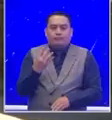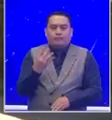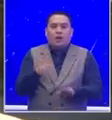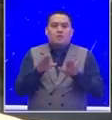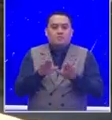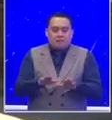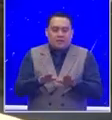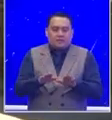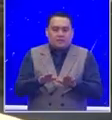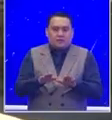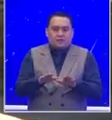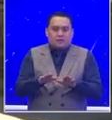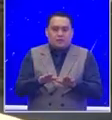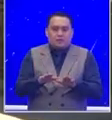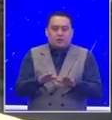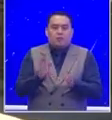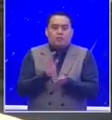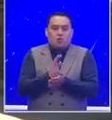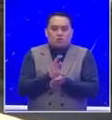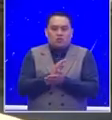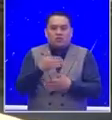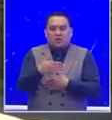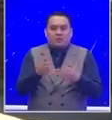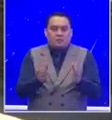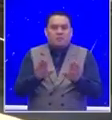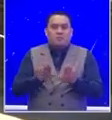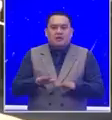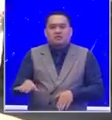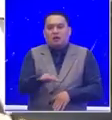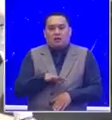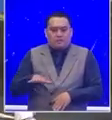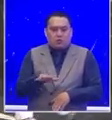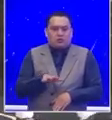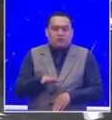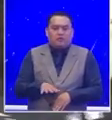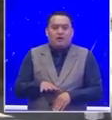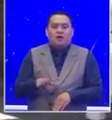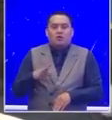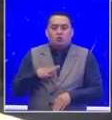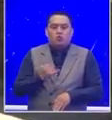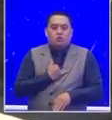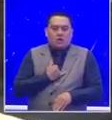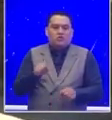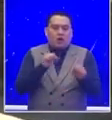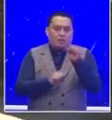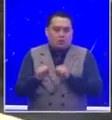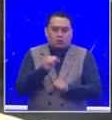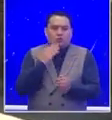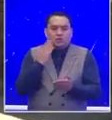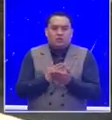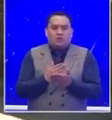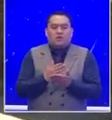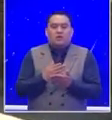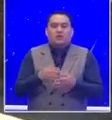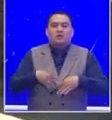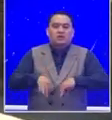мест размещения твердобытовых отходов, то есть это площадки для мусорных контейнеров, они тоже у нас проходят обработку.